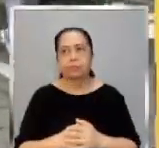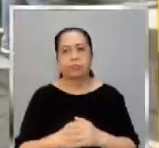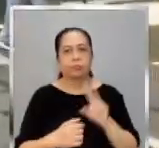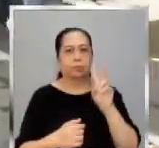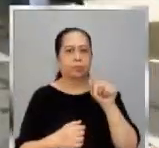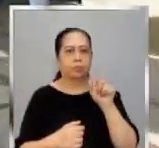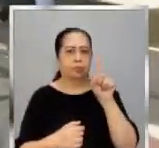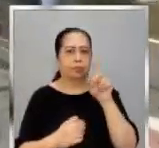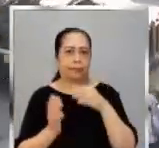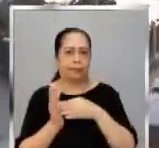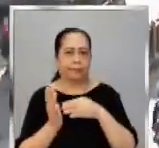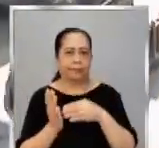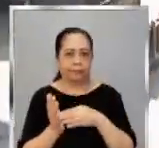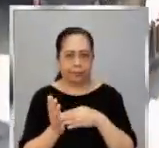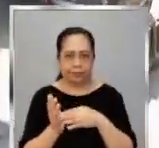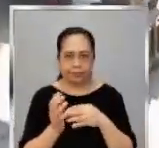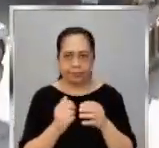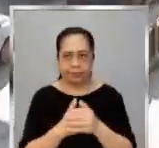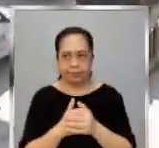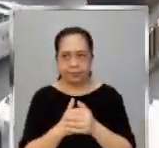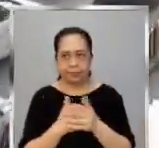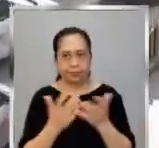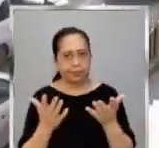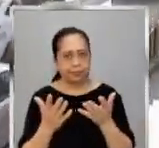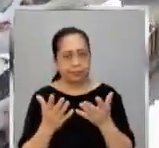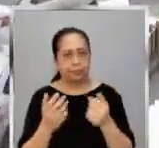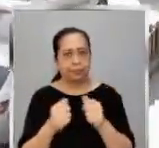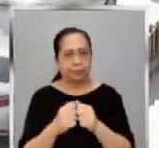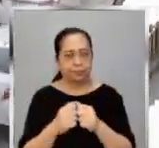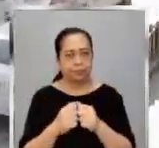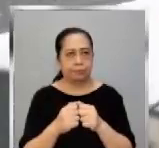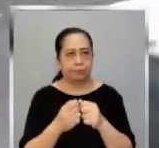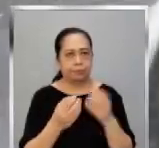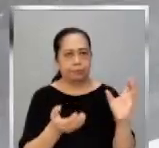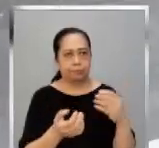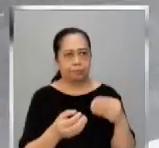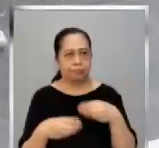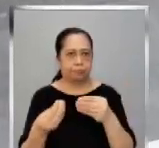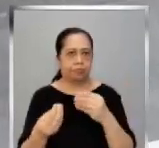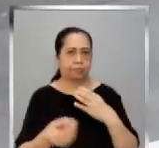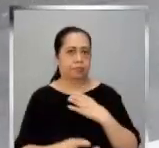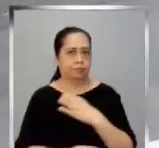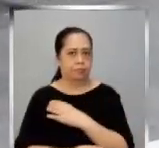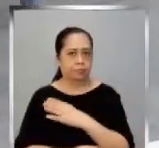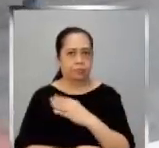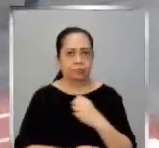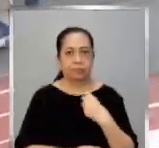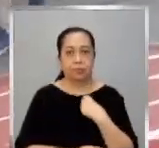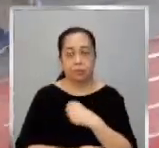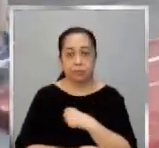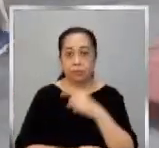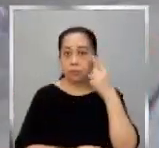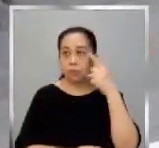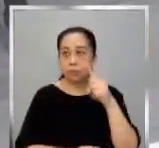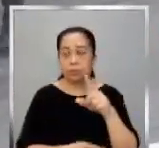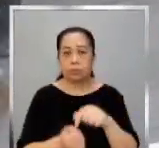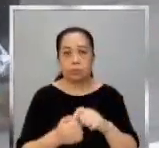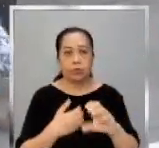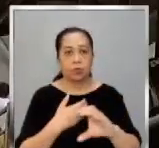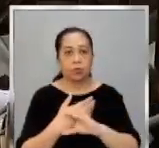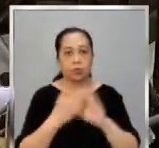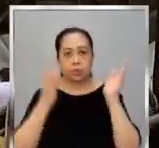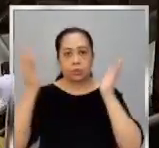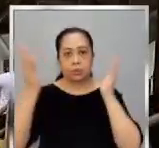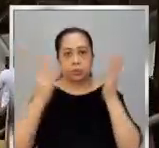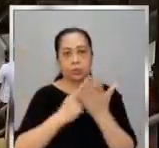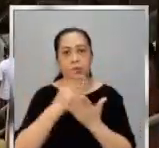billion na sinet aside ng Kongreso at ng Senate para sa contract service program